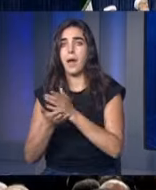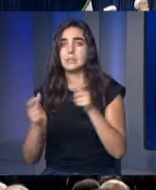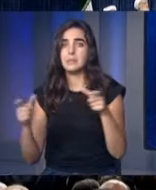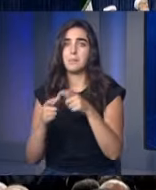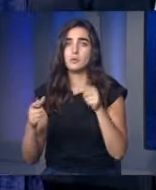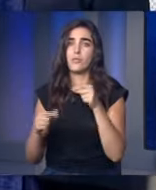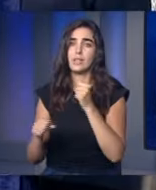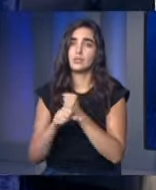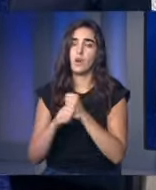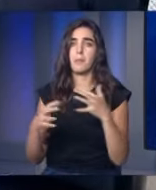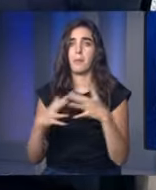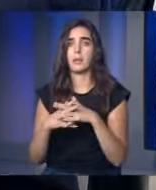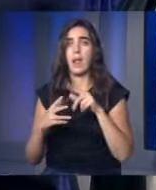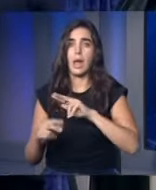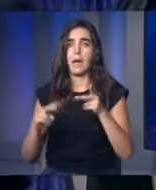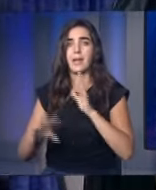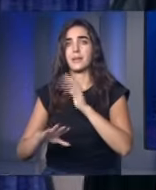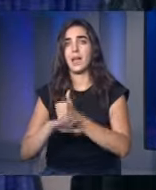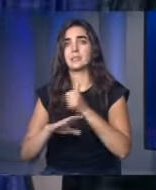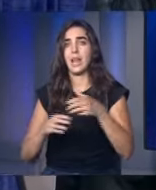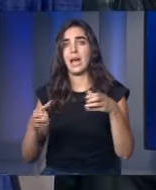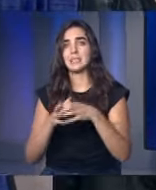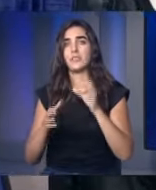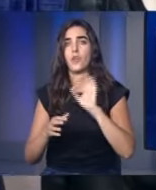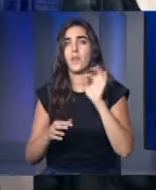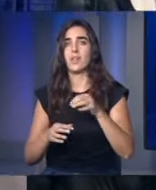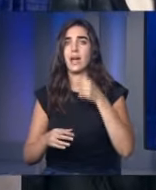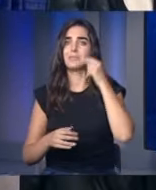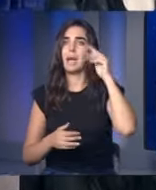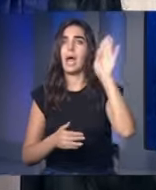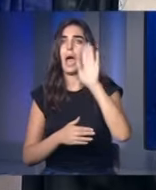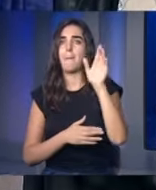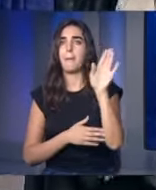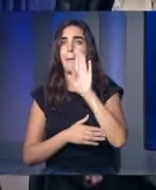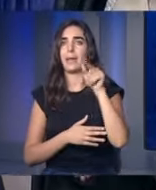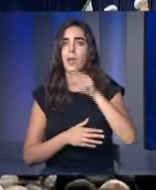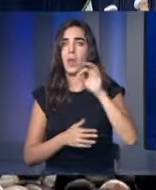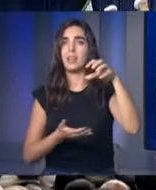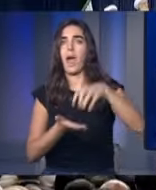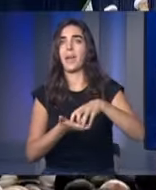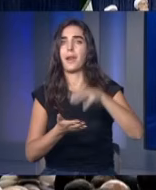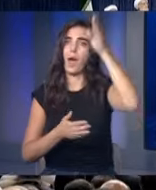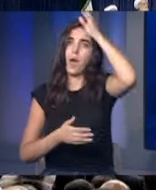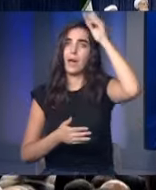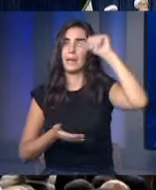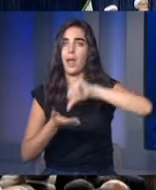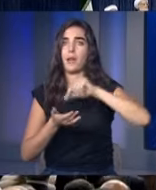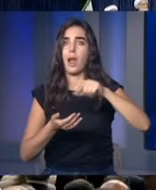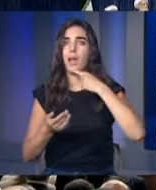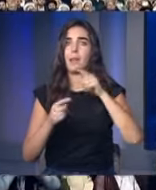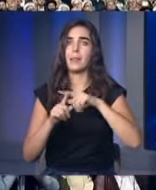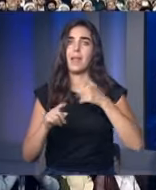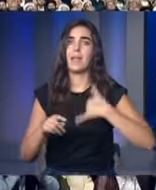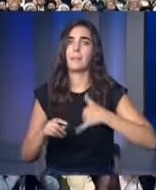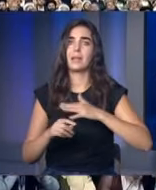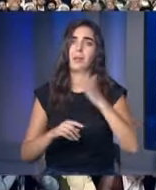المصادقة على تولي بيزيشكيان الرئاسة في حسينية الإمام الخميني في طهران على أن يؤدي اليمين الدستورية أمام مجلس